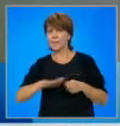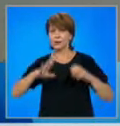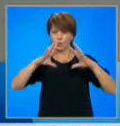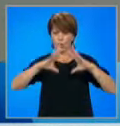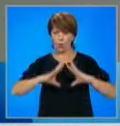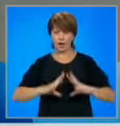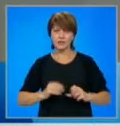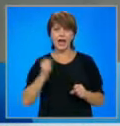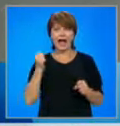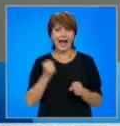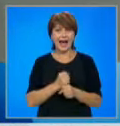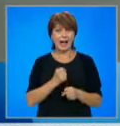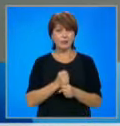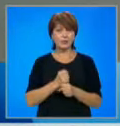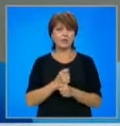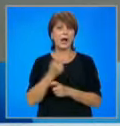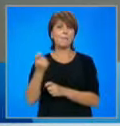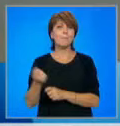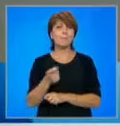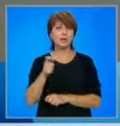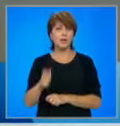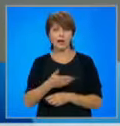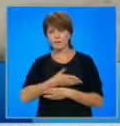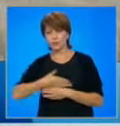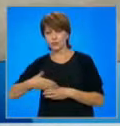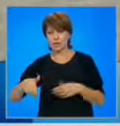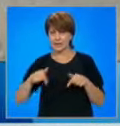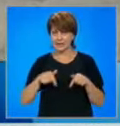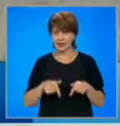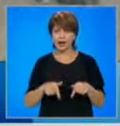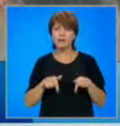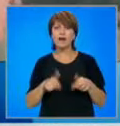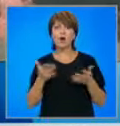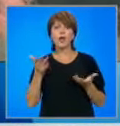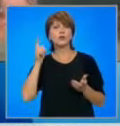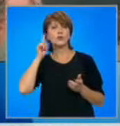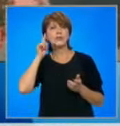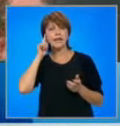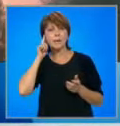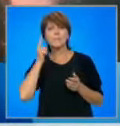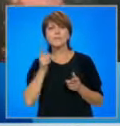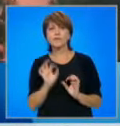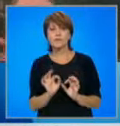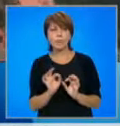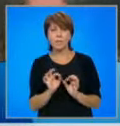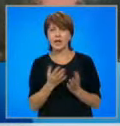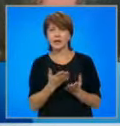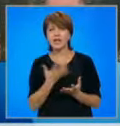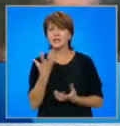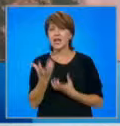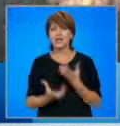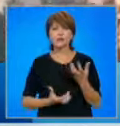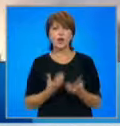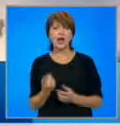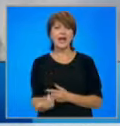на огнеборците от цялата област обаче продължават и в този момент. Това, което знаем към момента е, че са изгорели